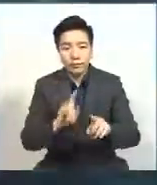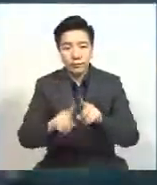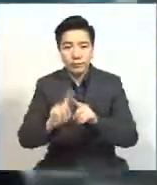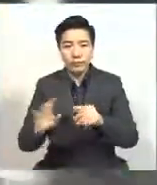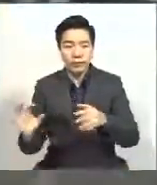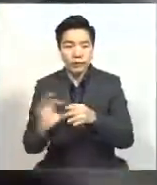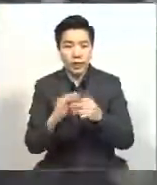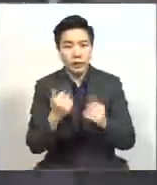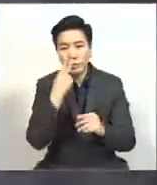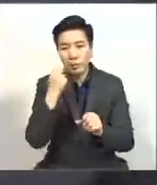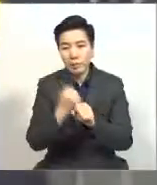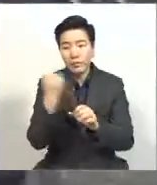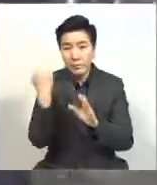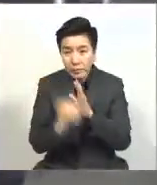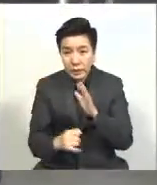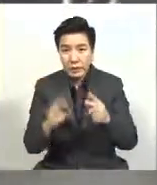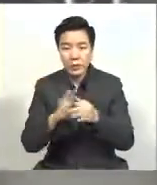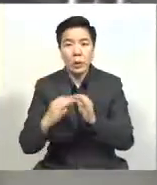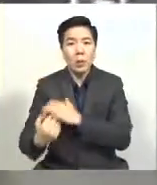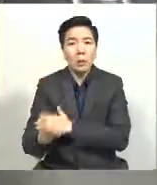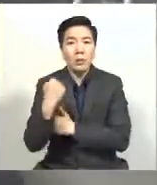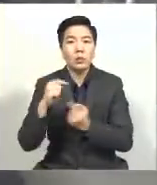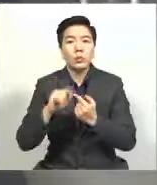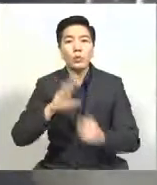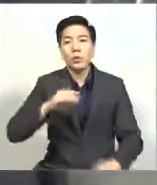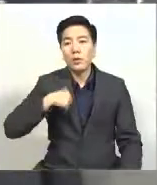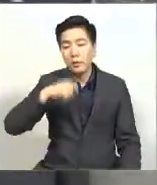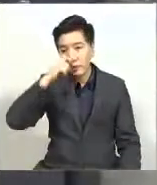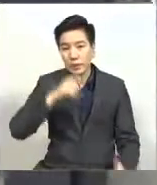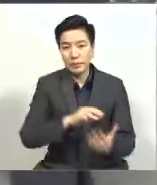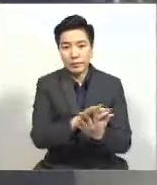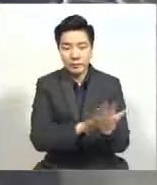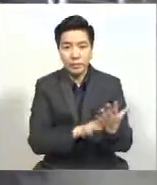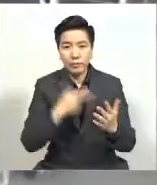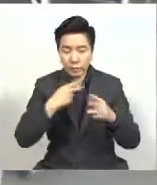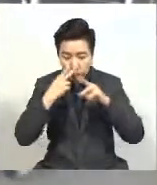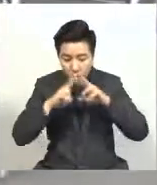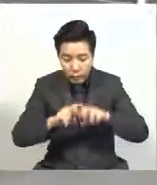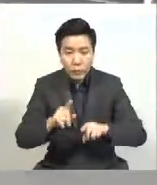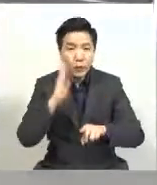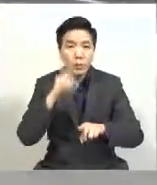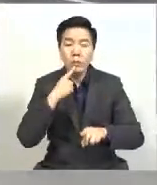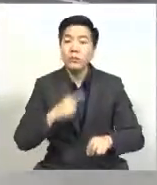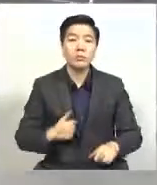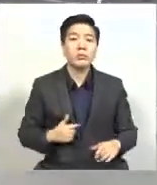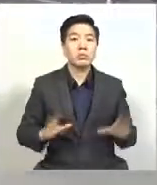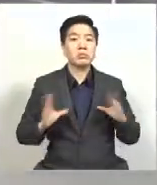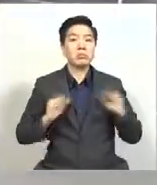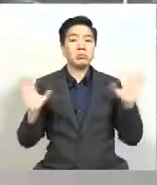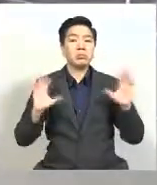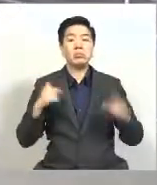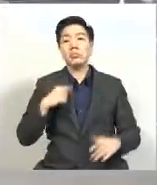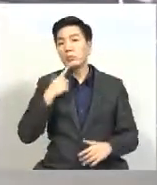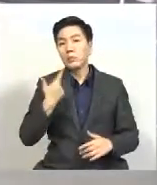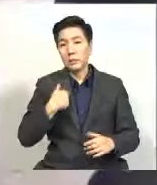ใดๆอันเป็นความผิดเกี่ยวกับความมั่นคงแห่งราชอาณาจักรซึ่งจากการสอบสวนผู้ต้องหาเนี่ยให้การภาคเศษยอม